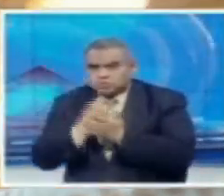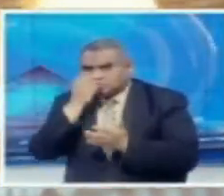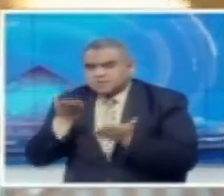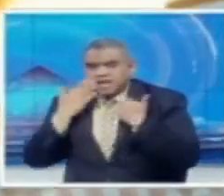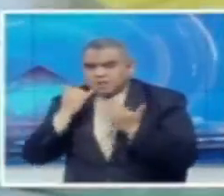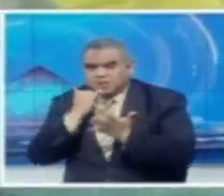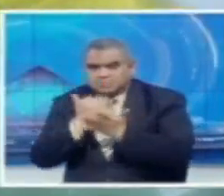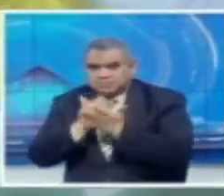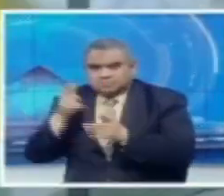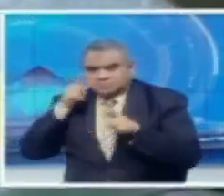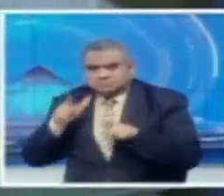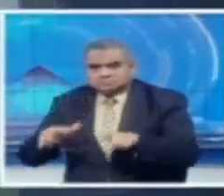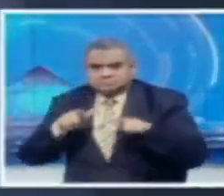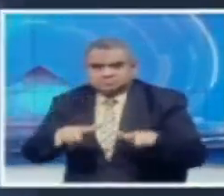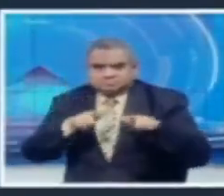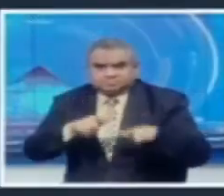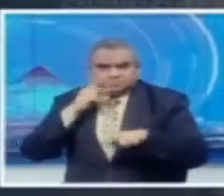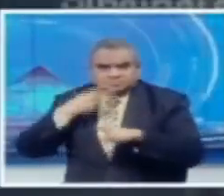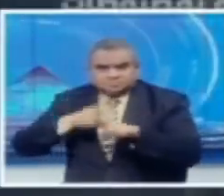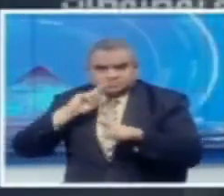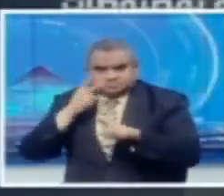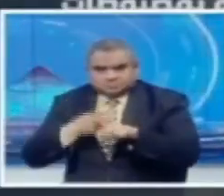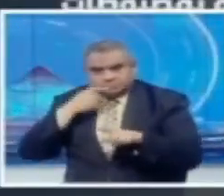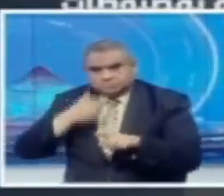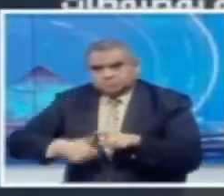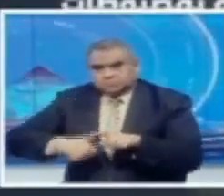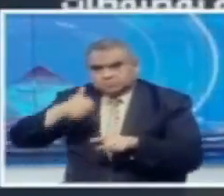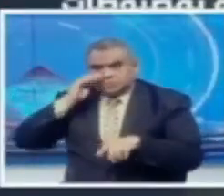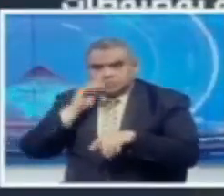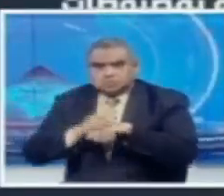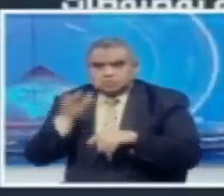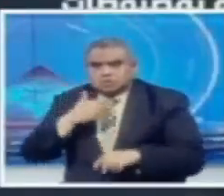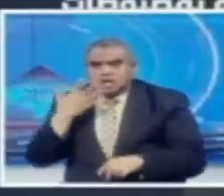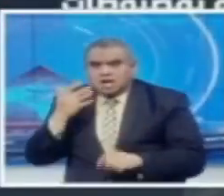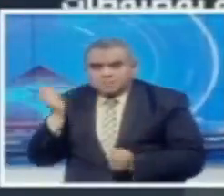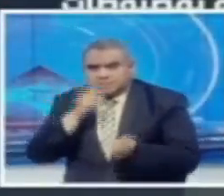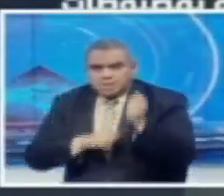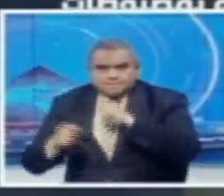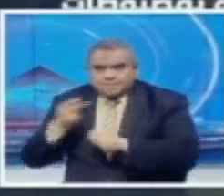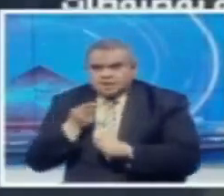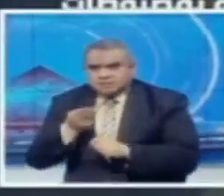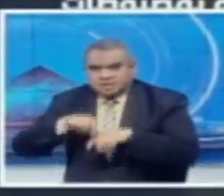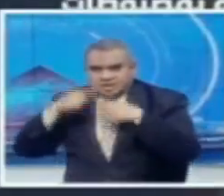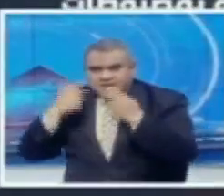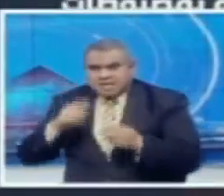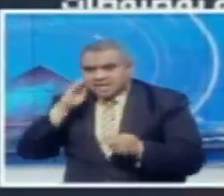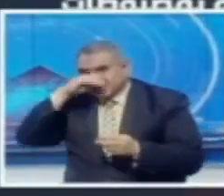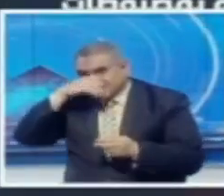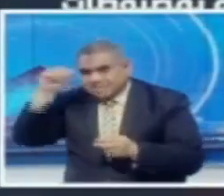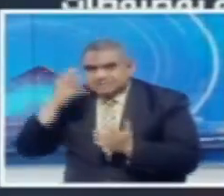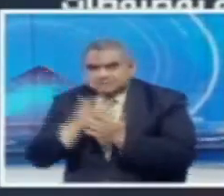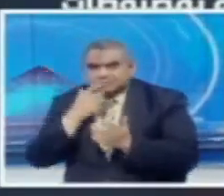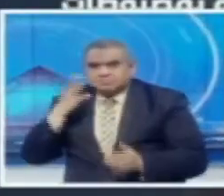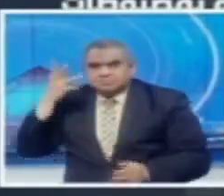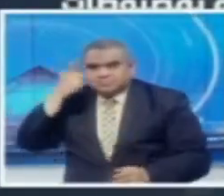والمسطحات حملاتها لضبط تلك المخالفات، وتمكنت من ضبط 5 مصانع بدون ترخيص بالجيزة بمضبوطات تقدر